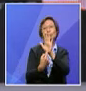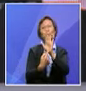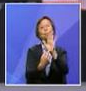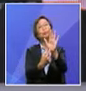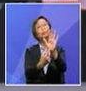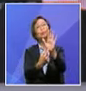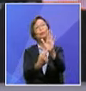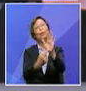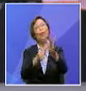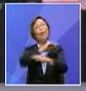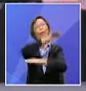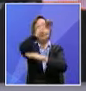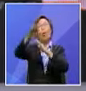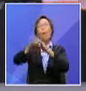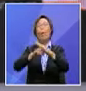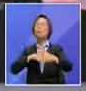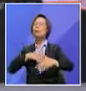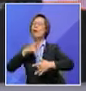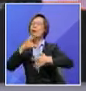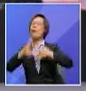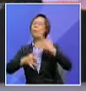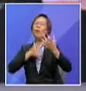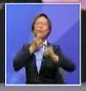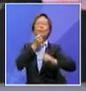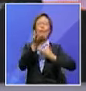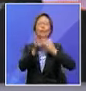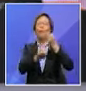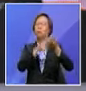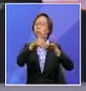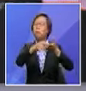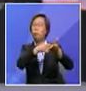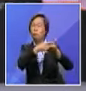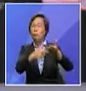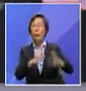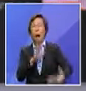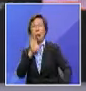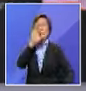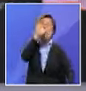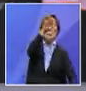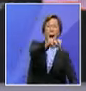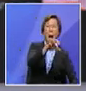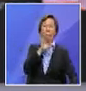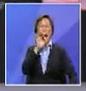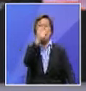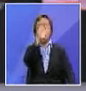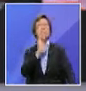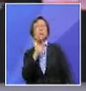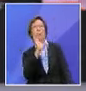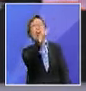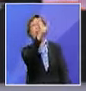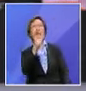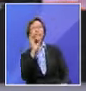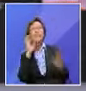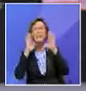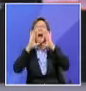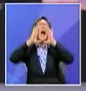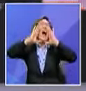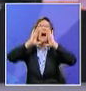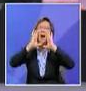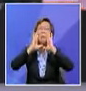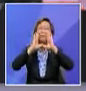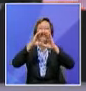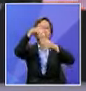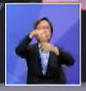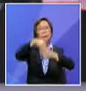menunjukkan segala perasaan kita. Tetapi maki hamun, ya, jerit-menjerit dalam